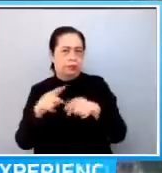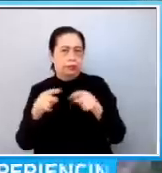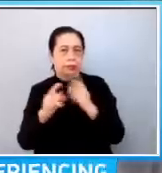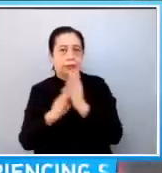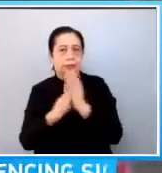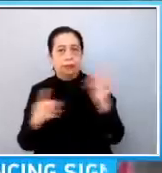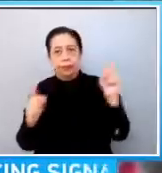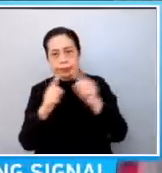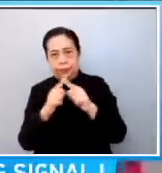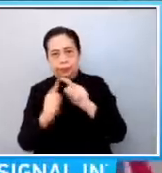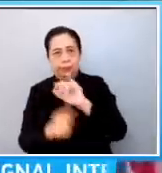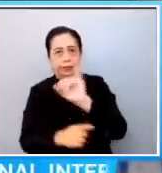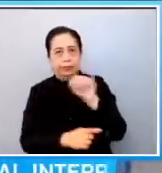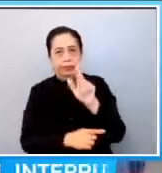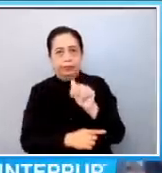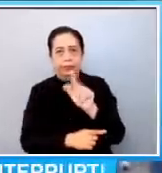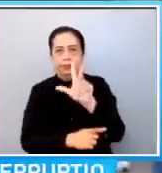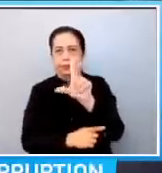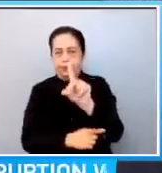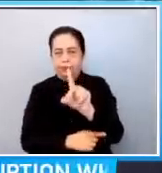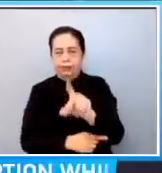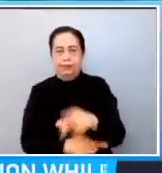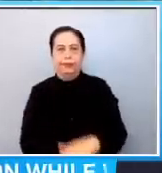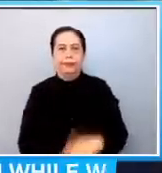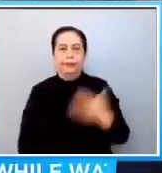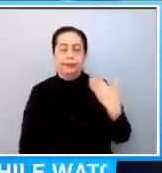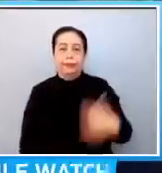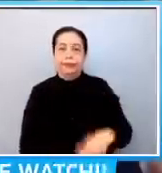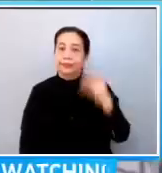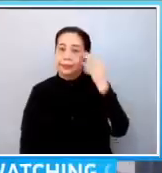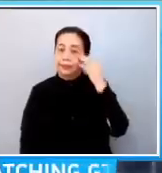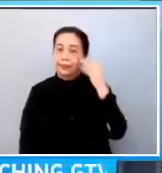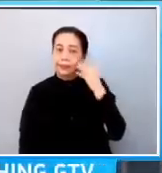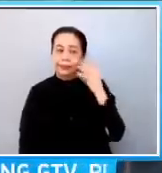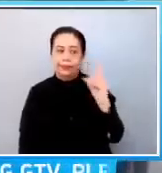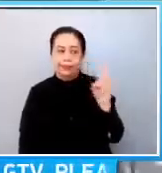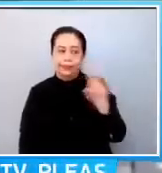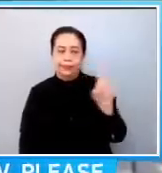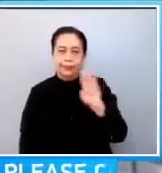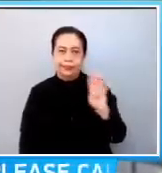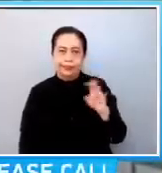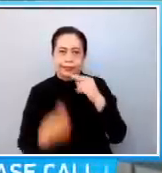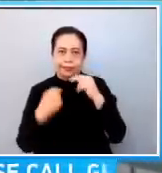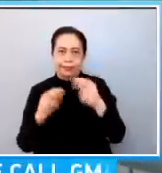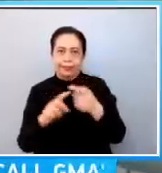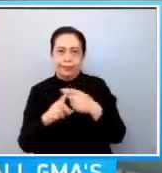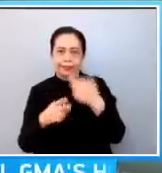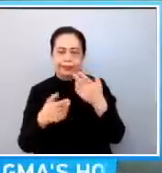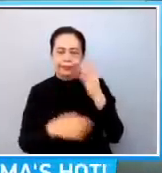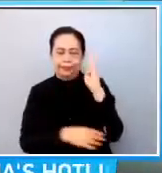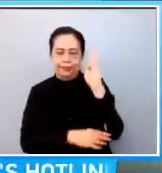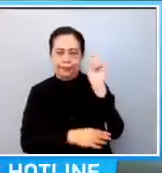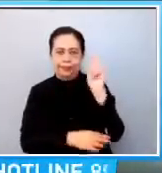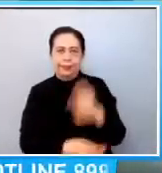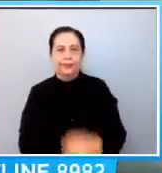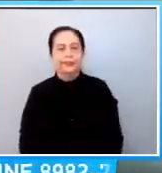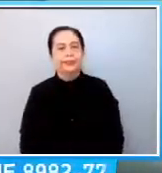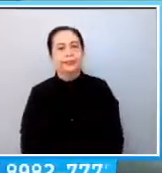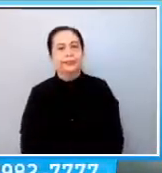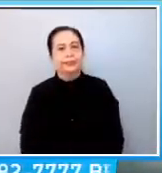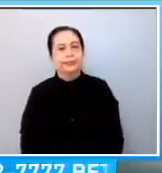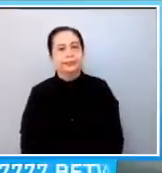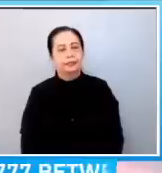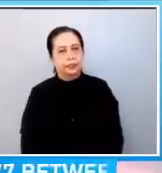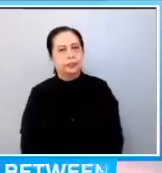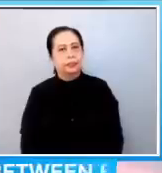July 31. Ako si Mark Makalalad ng GMA Super Radio DZBB, nagbabalita sa Balitang Hali. Ano lang, ano,